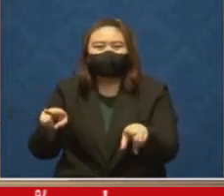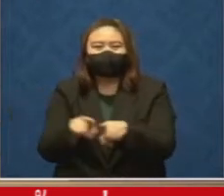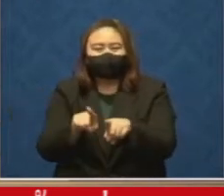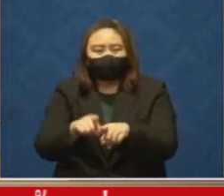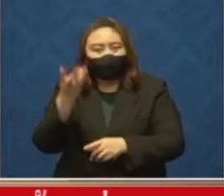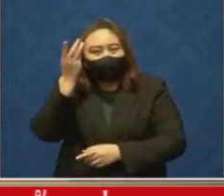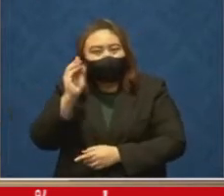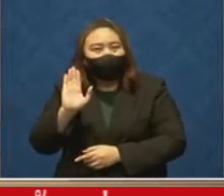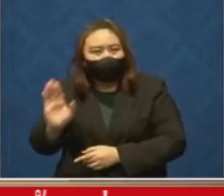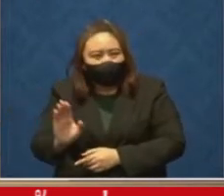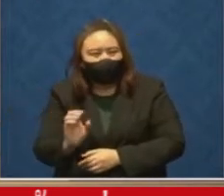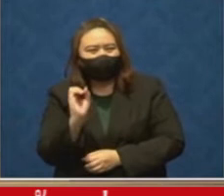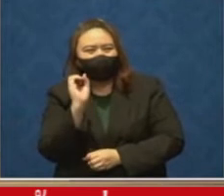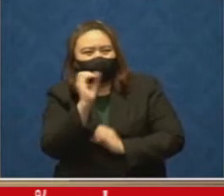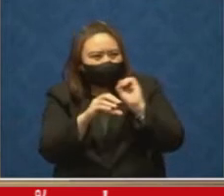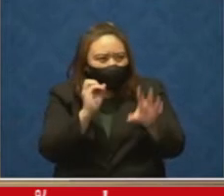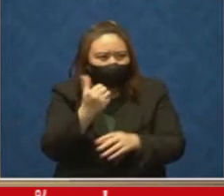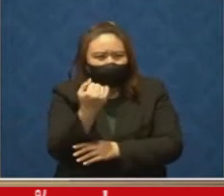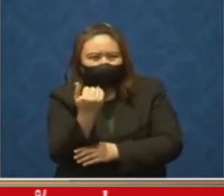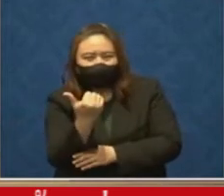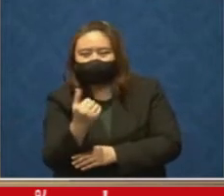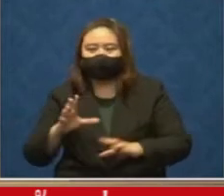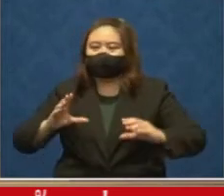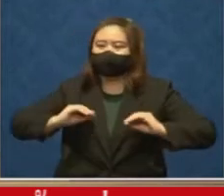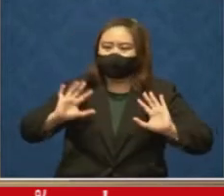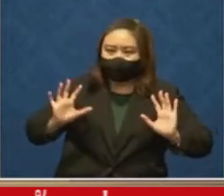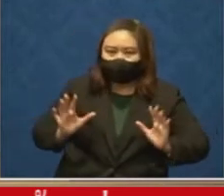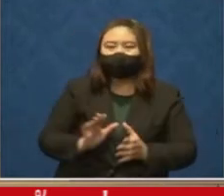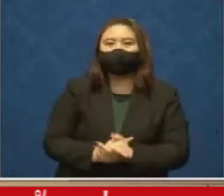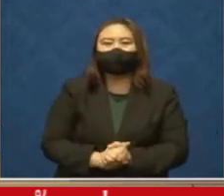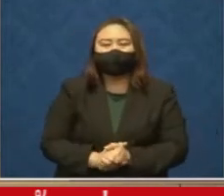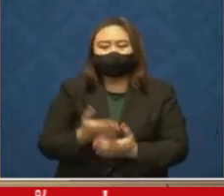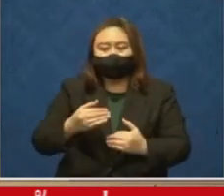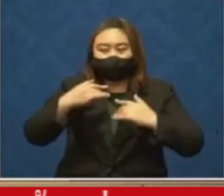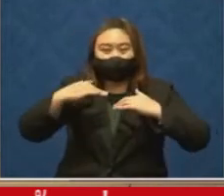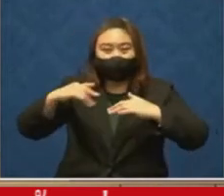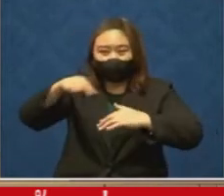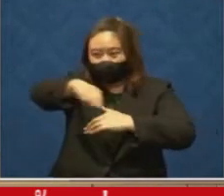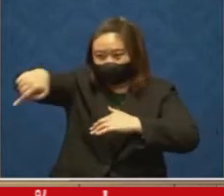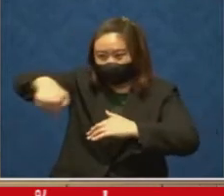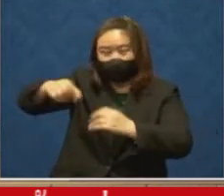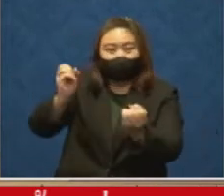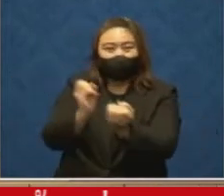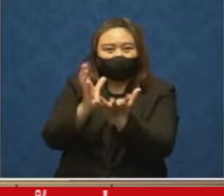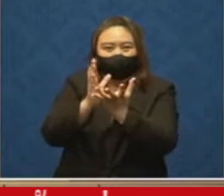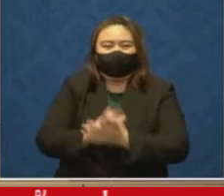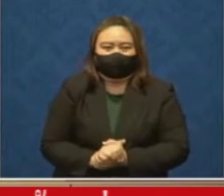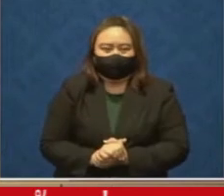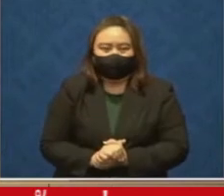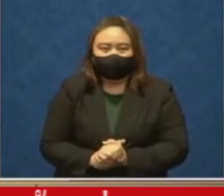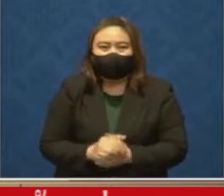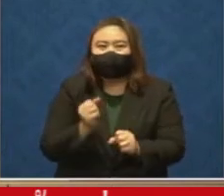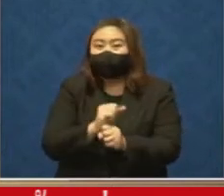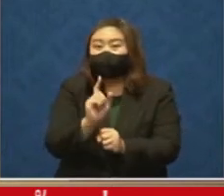เบิ Lydia Chin ยไม่พอนะครับไม่ลบฟังความคิดเห็นว่าอัไหนดีอัไไม่ดีเลยแถมไม่พอทำรายความมนคงทางทะเลดวยนะครับ